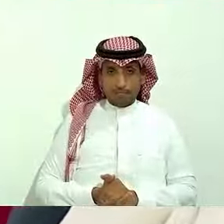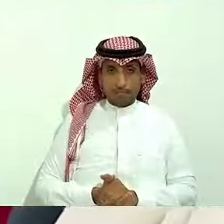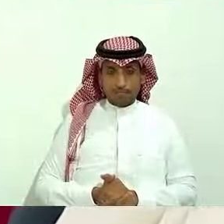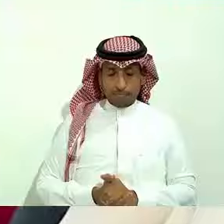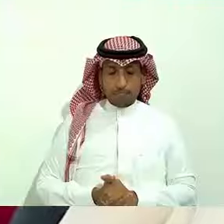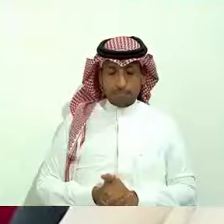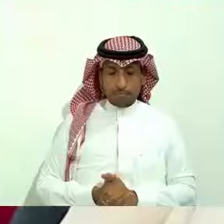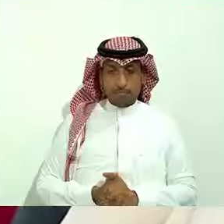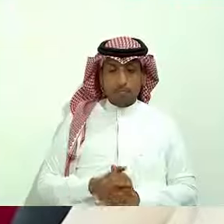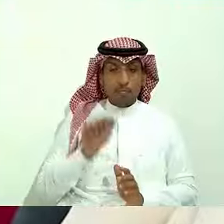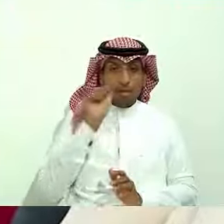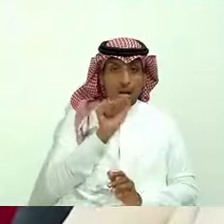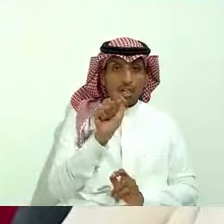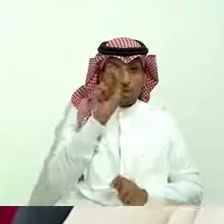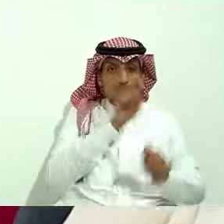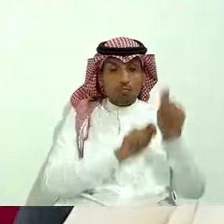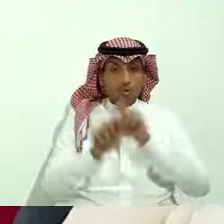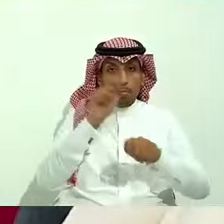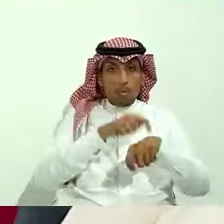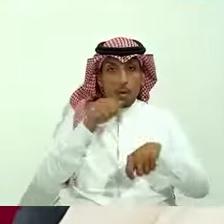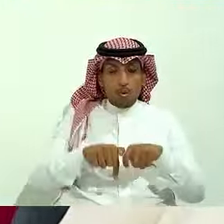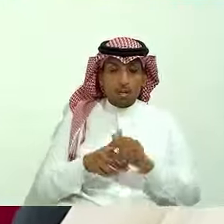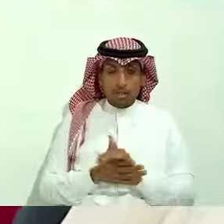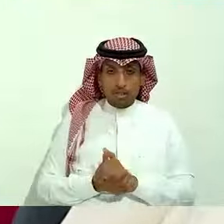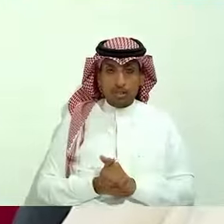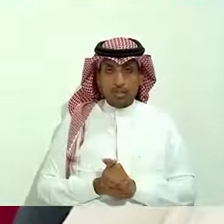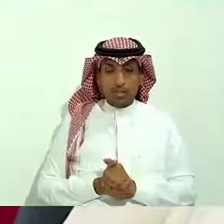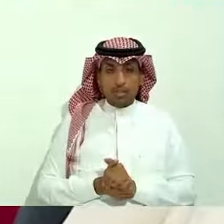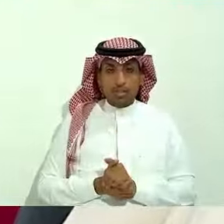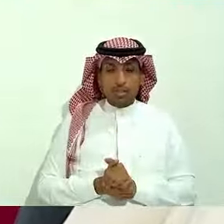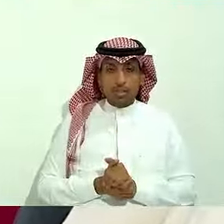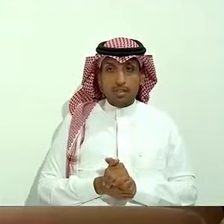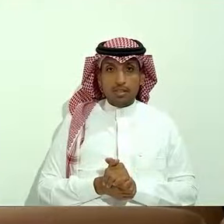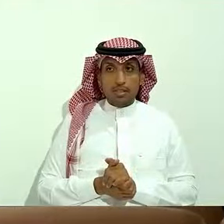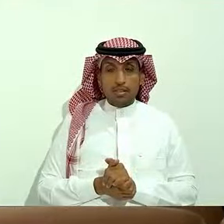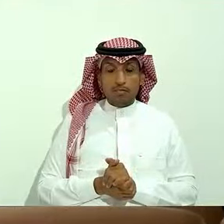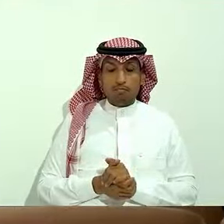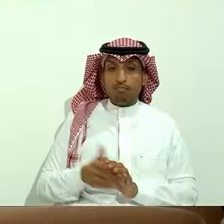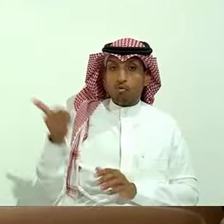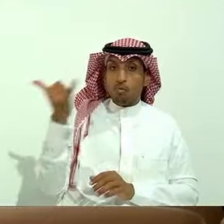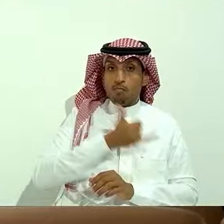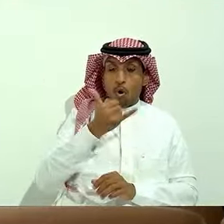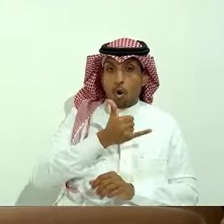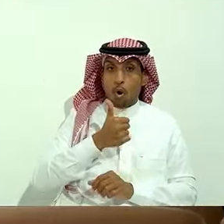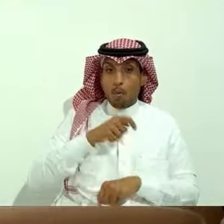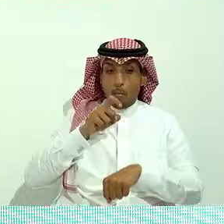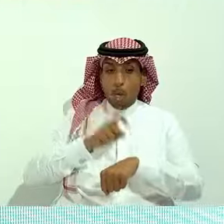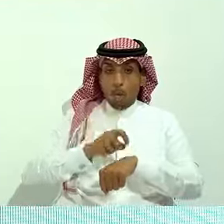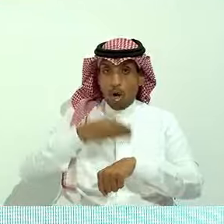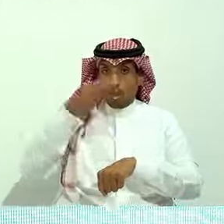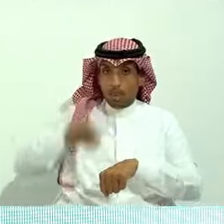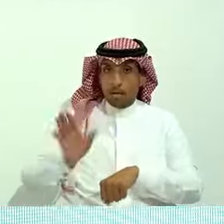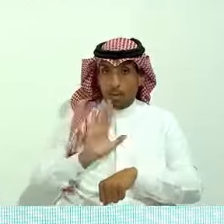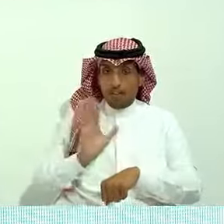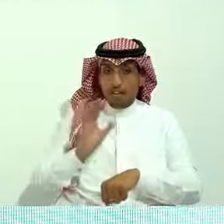للمصممين؟ المصممين اللي بأي وقتنا الحالي. يلحقون الوقت يستفيدون من هذه